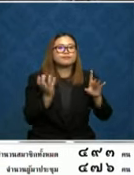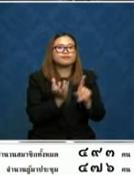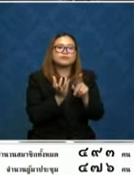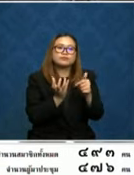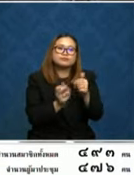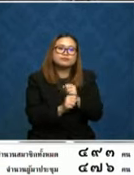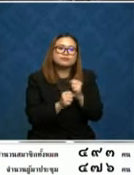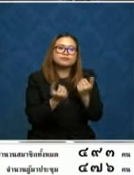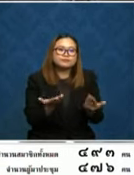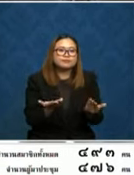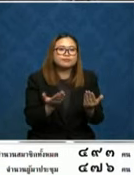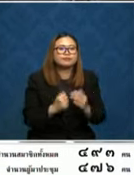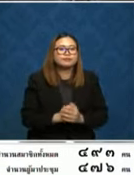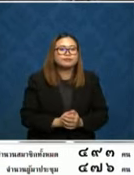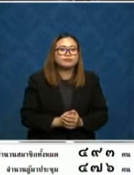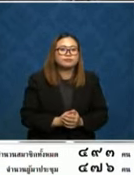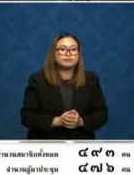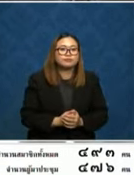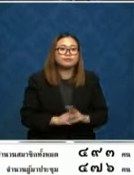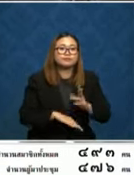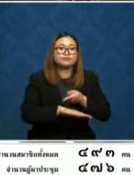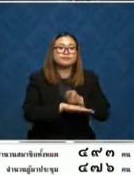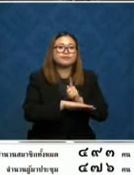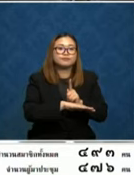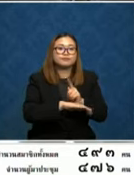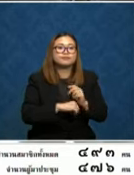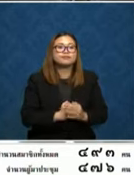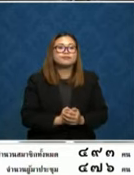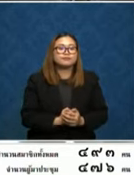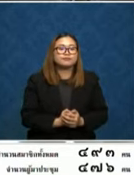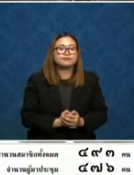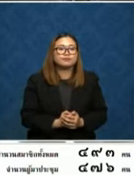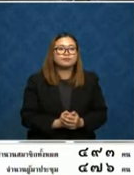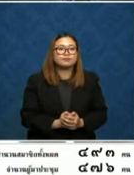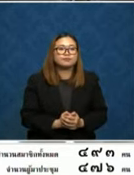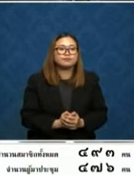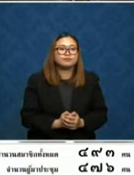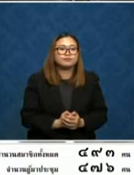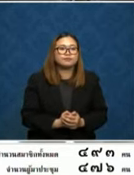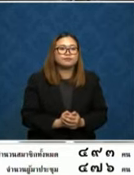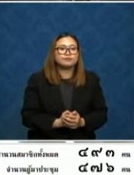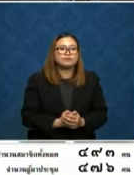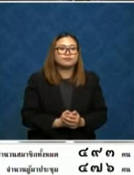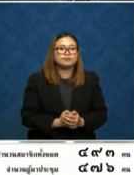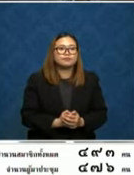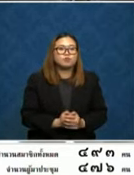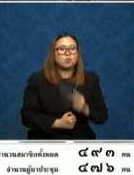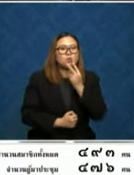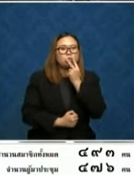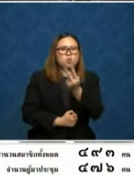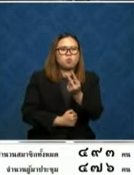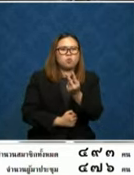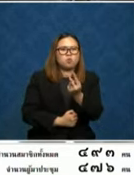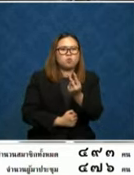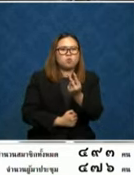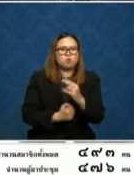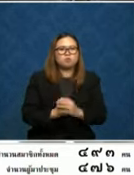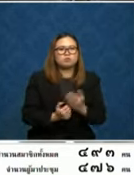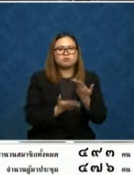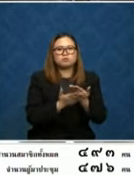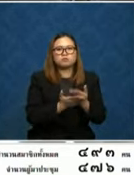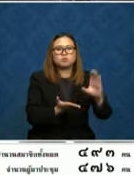ไรนะครับท่านประธานครับที่จริงแล้วนี่ดูแล้วเนี่ยการงบประมาณ